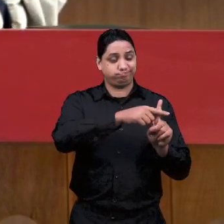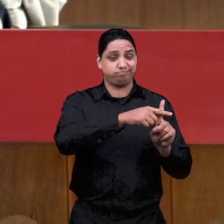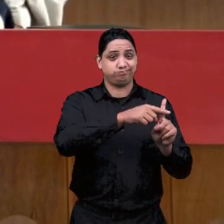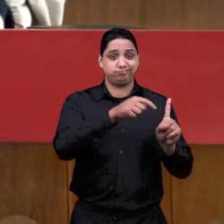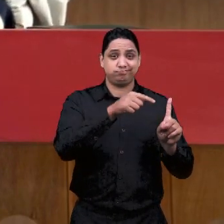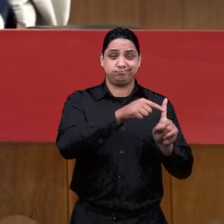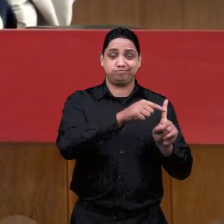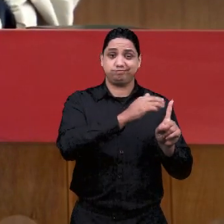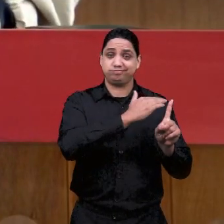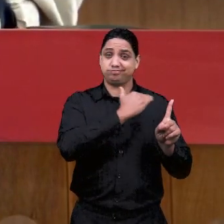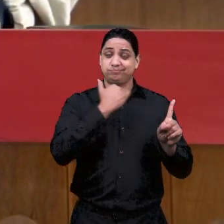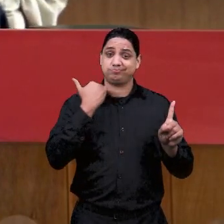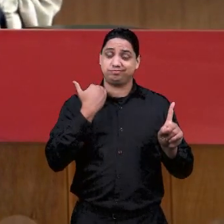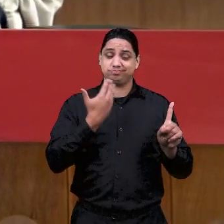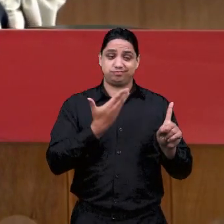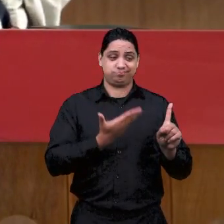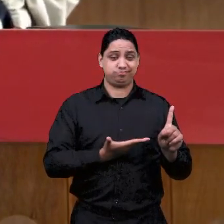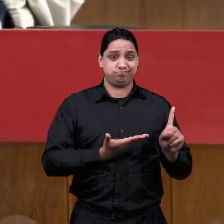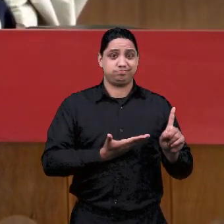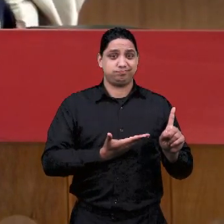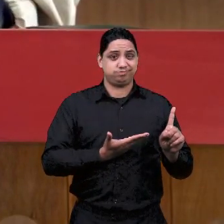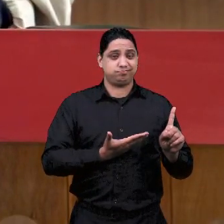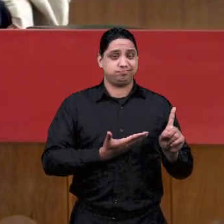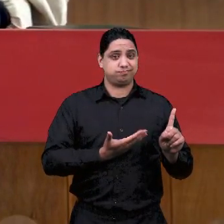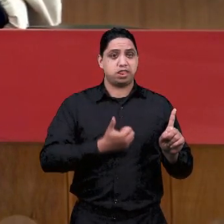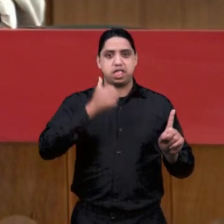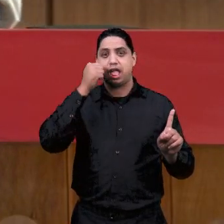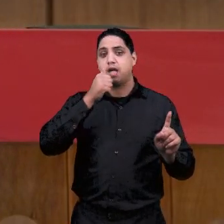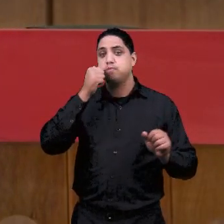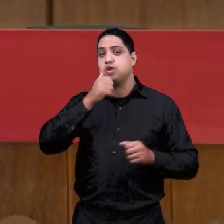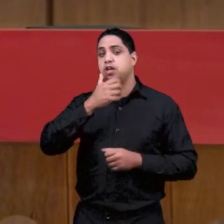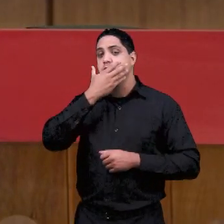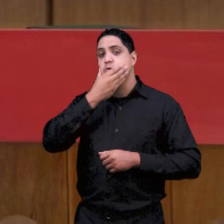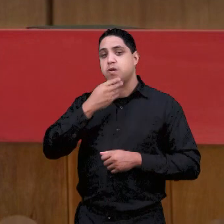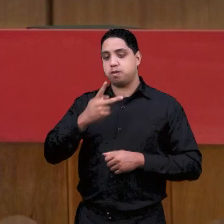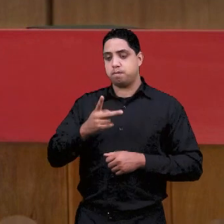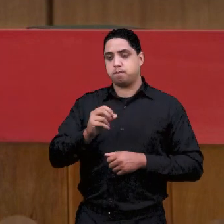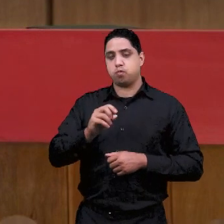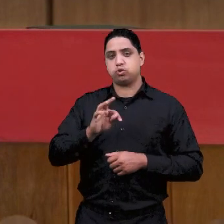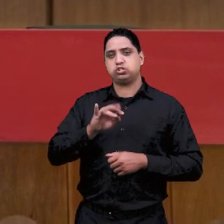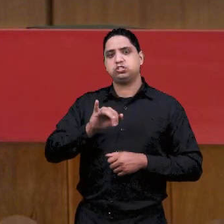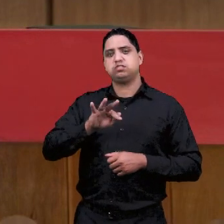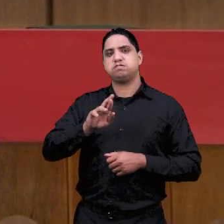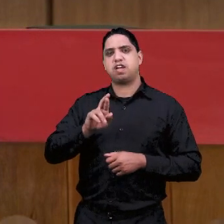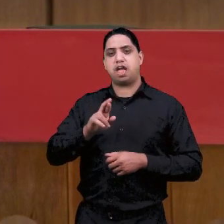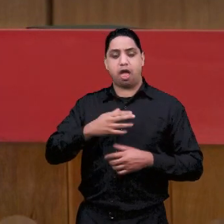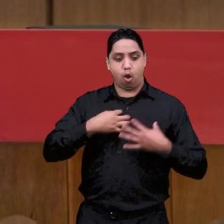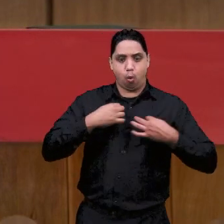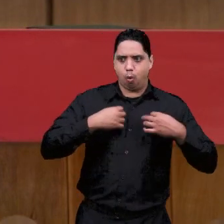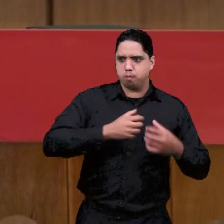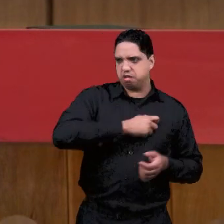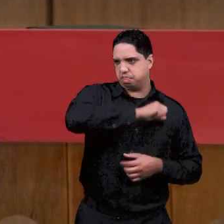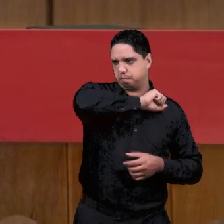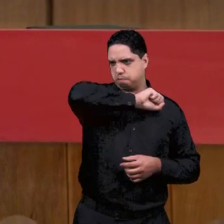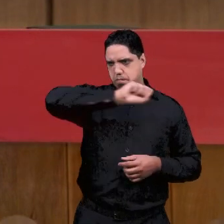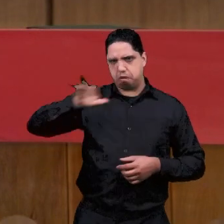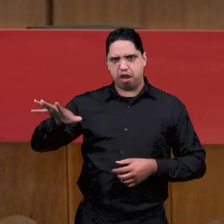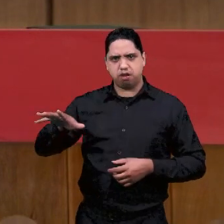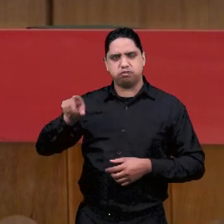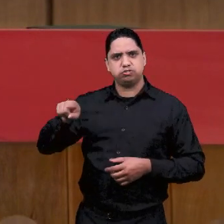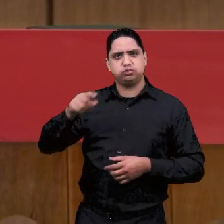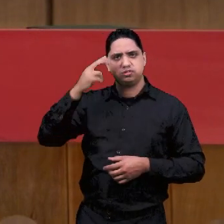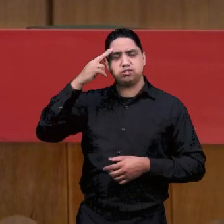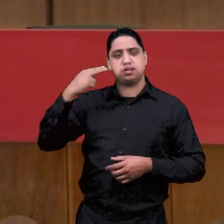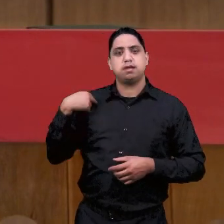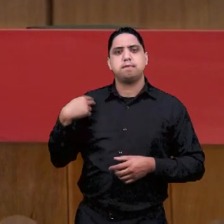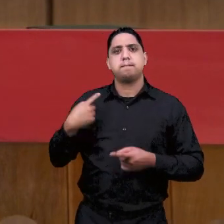Potiphar qui a jeté les habits sur Joseph. Parce que